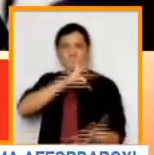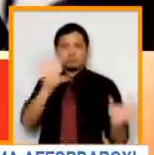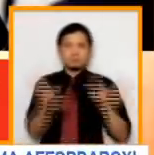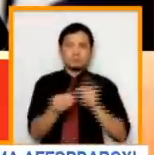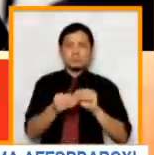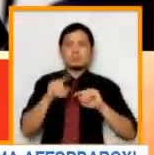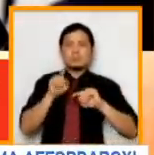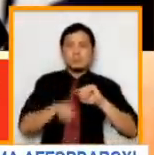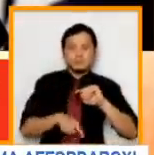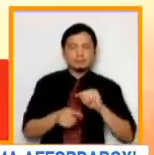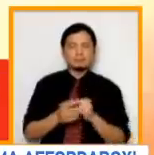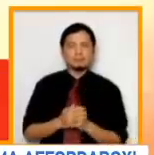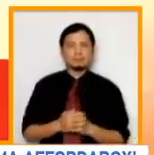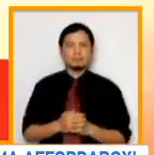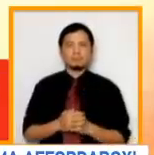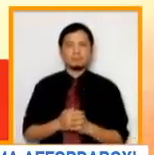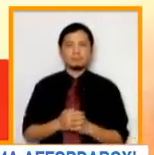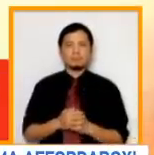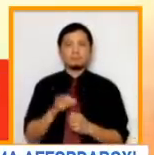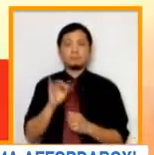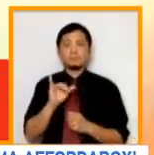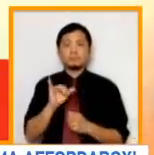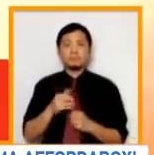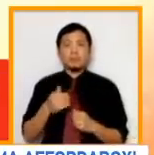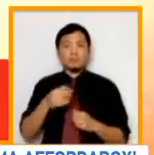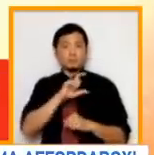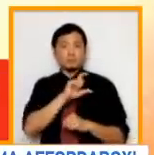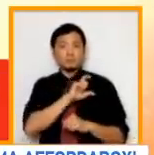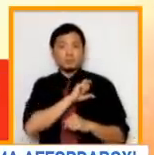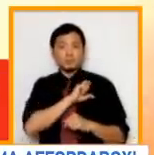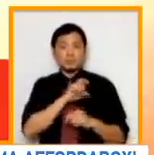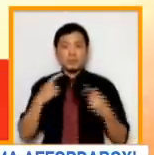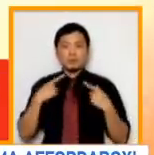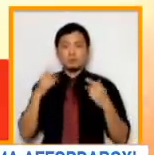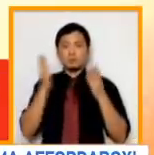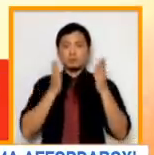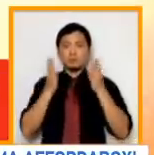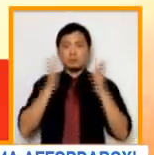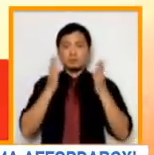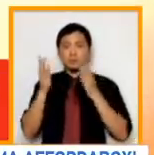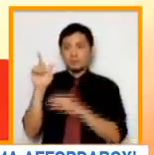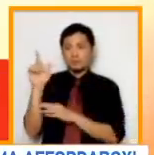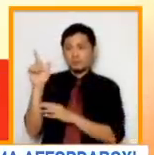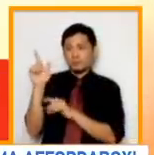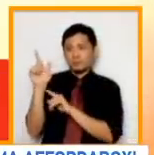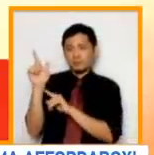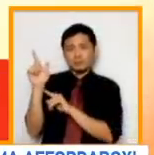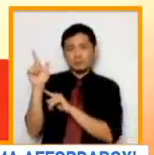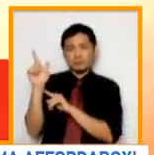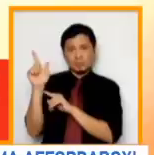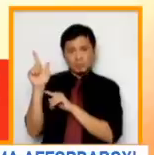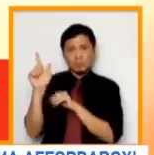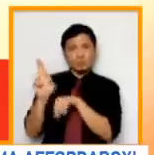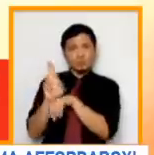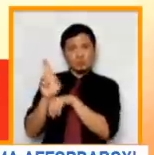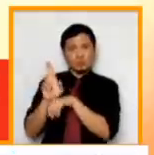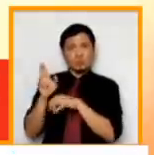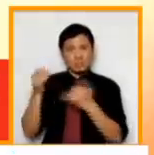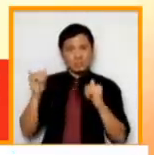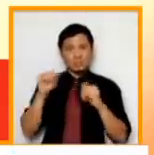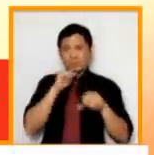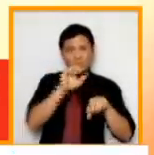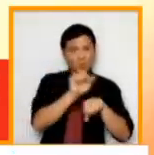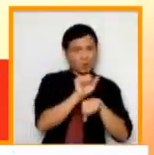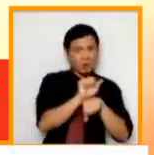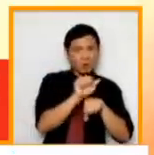Sinisilip din ngayon ang pagdadala ng mga pulis ang kanilang service firearm kahit sila'y off-duty. May kaso rin bang kamakailan na yung isang pulis